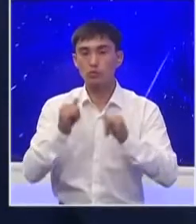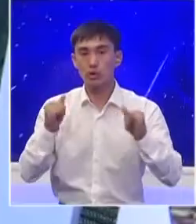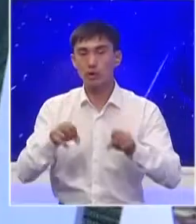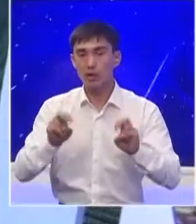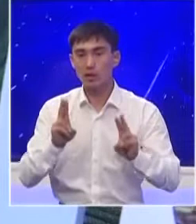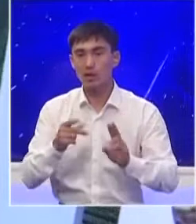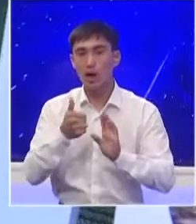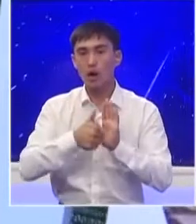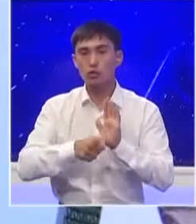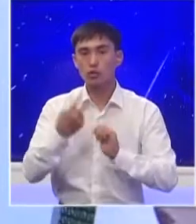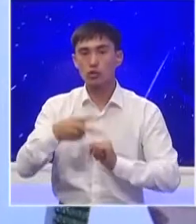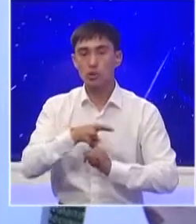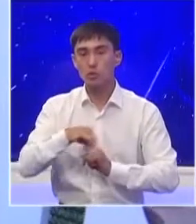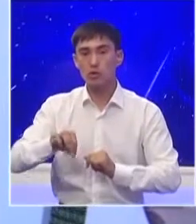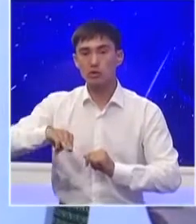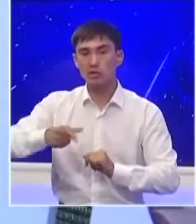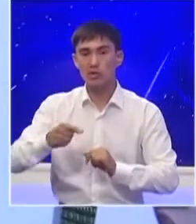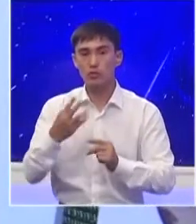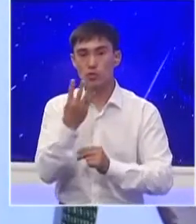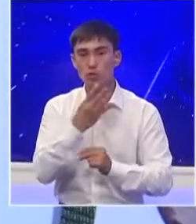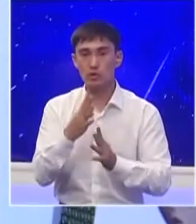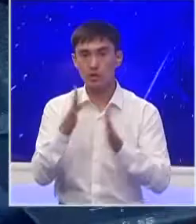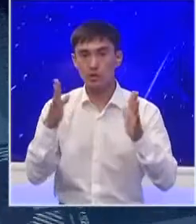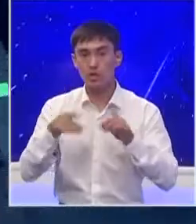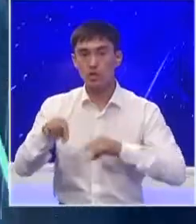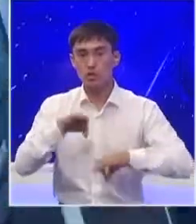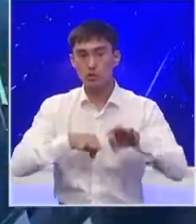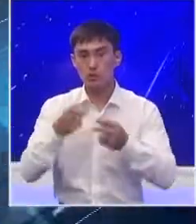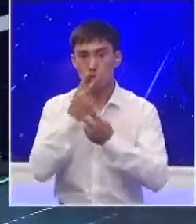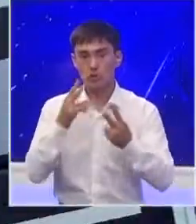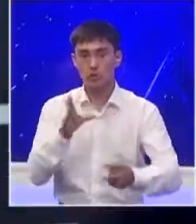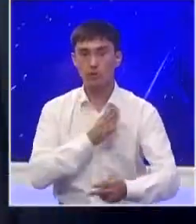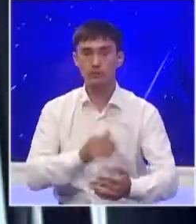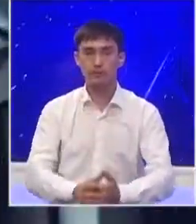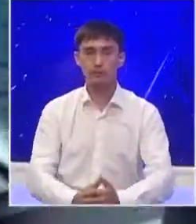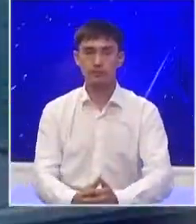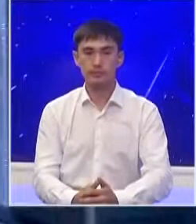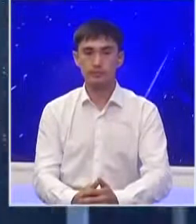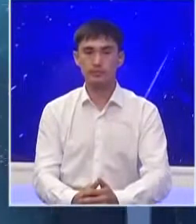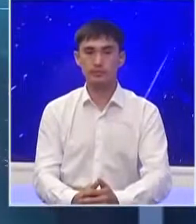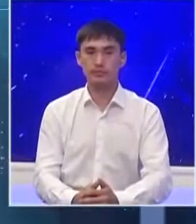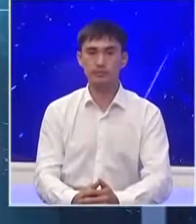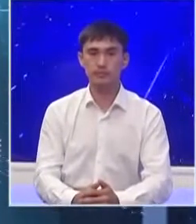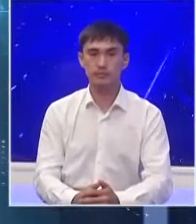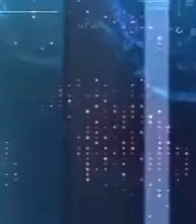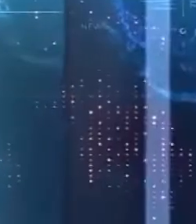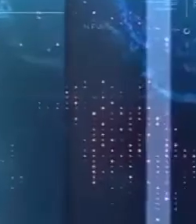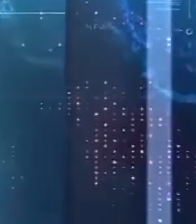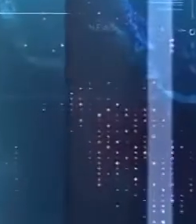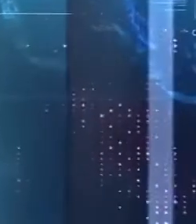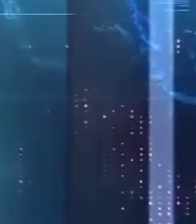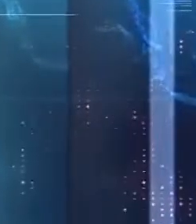620 миллион теңгенің төрт ірі жобасын көрді. Айым Сансызбаева, Надир Хамзин, Жетісу арнасы, Сарқан